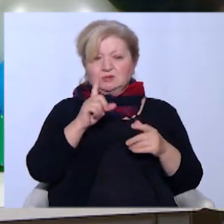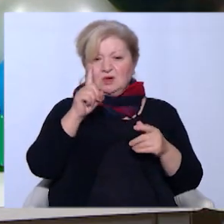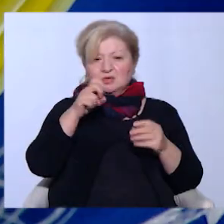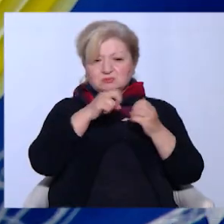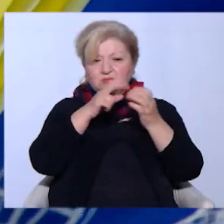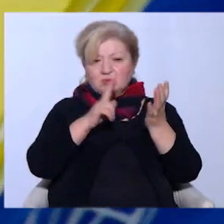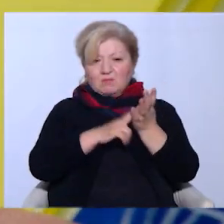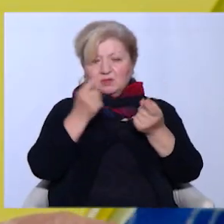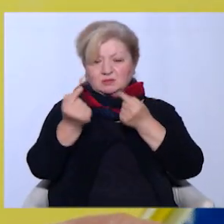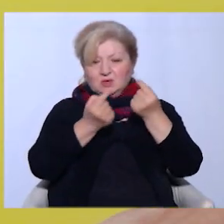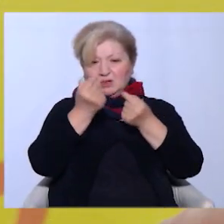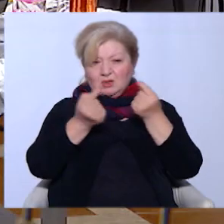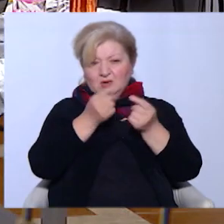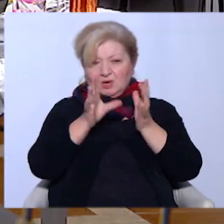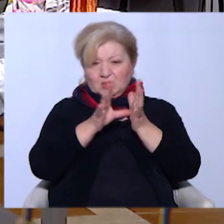კალიუმი,